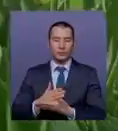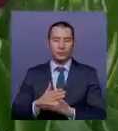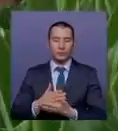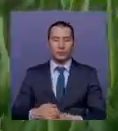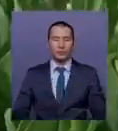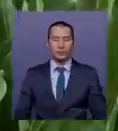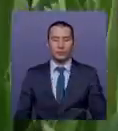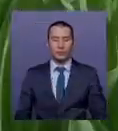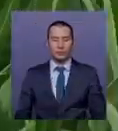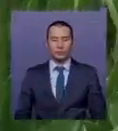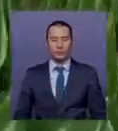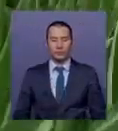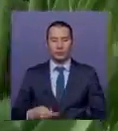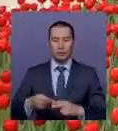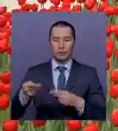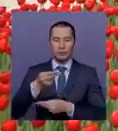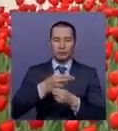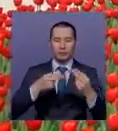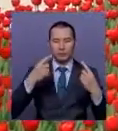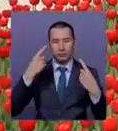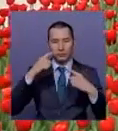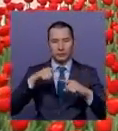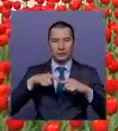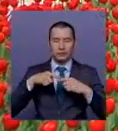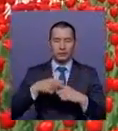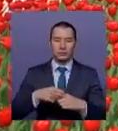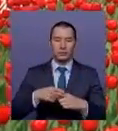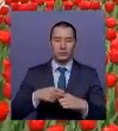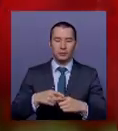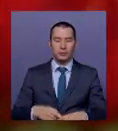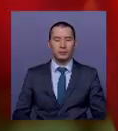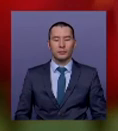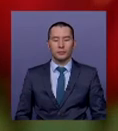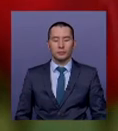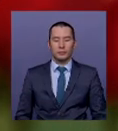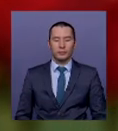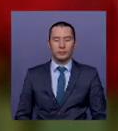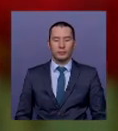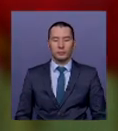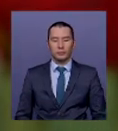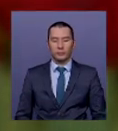на выращивание рассады. Дизайн клумб разрабатывается в соответствии с концепцией и художественным решением цветочного